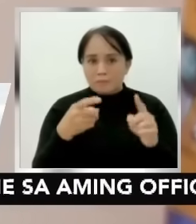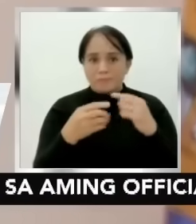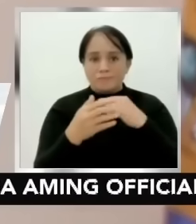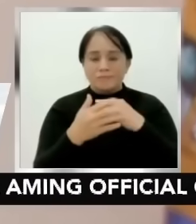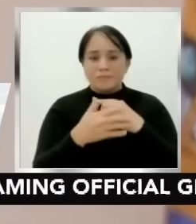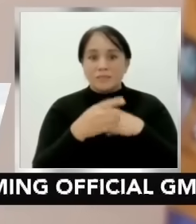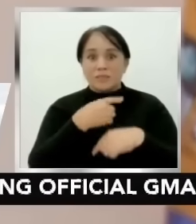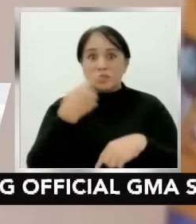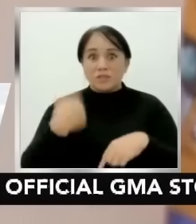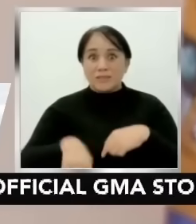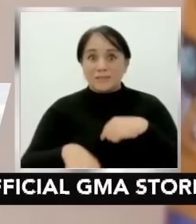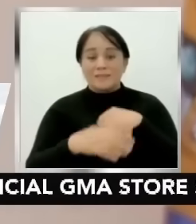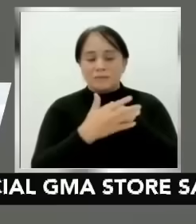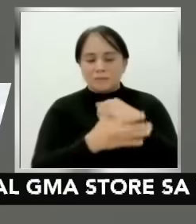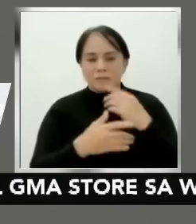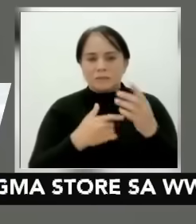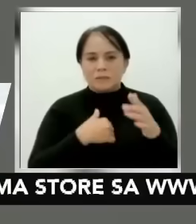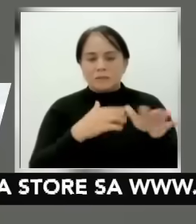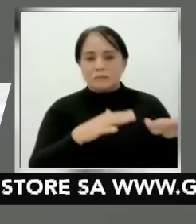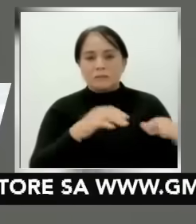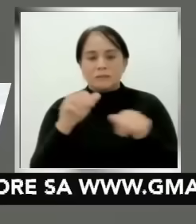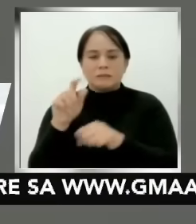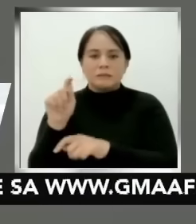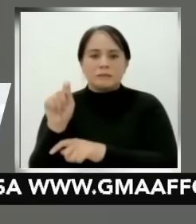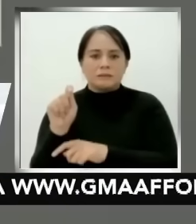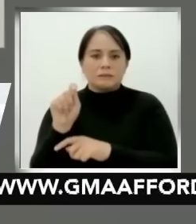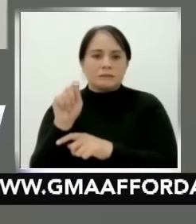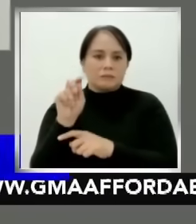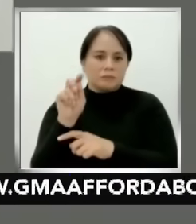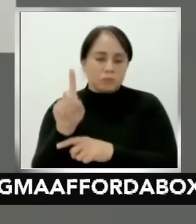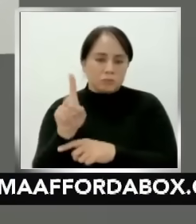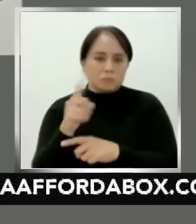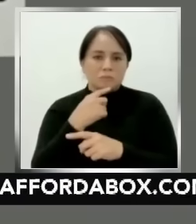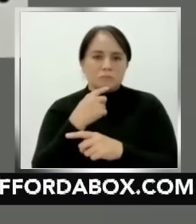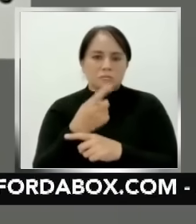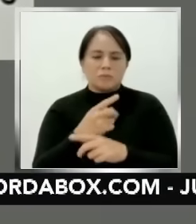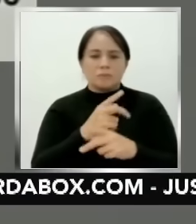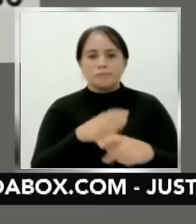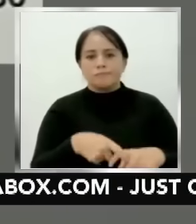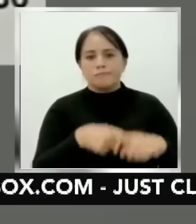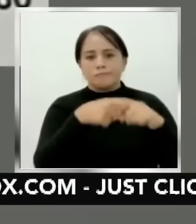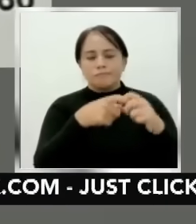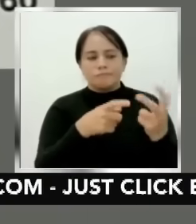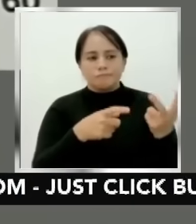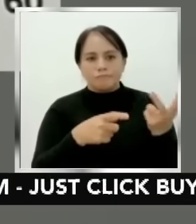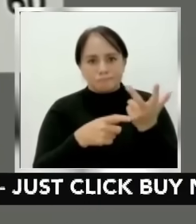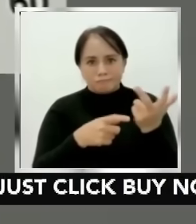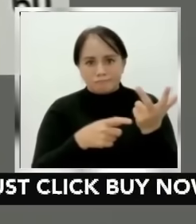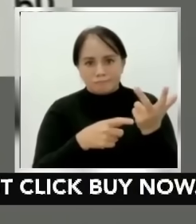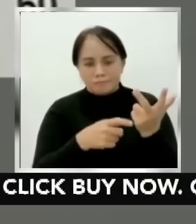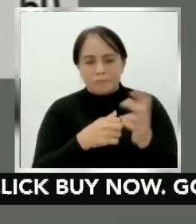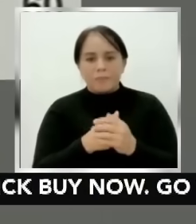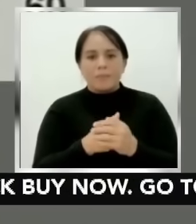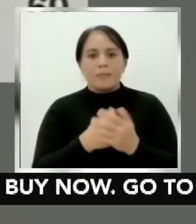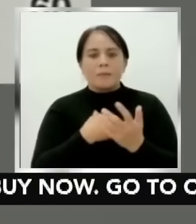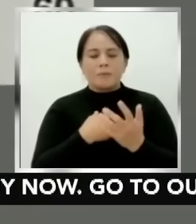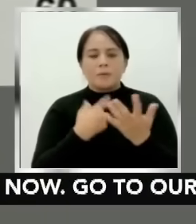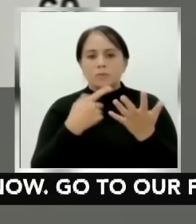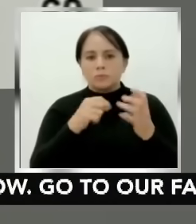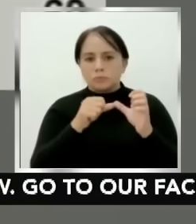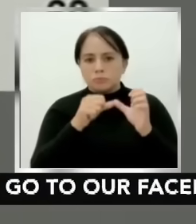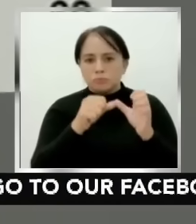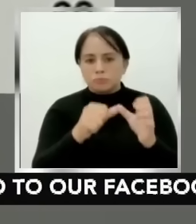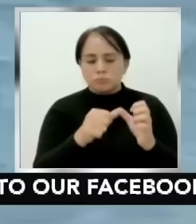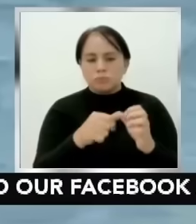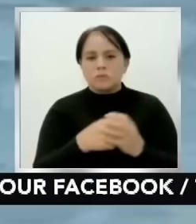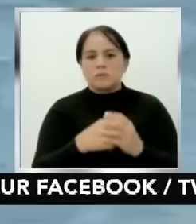National nga po na umalis sa NAIA Terminal 1. Isinailalim na sa preventive suspension ng tatlong tauhan ng OTS habang umuusad ang malalim na investigasyon